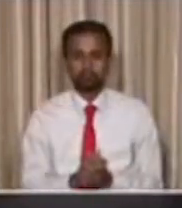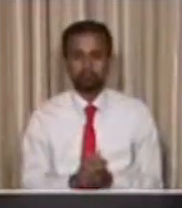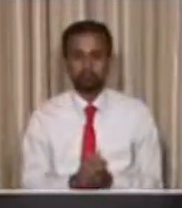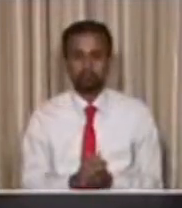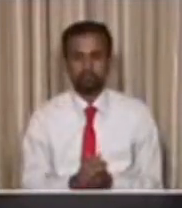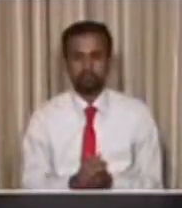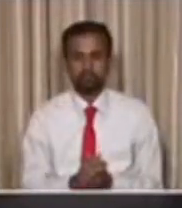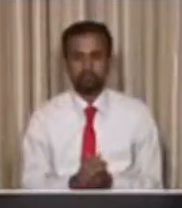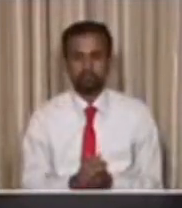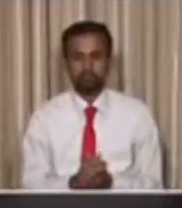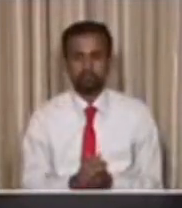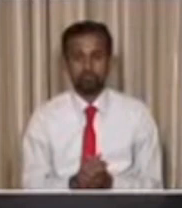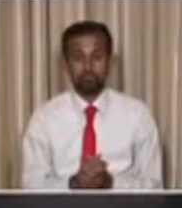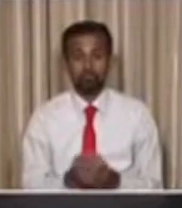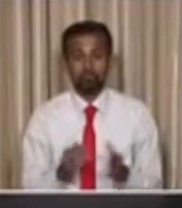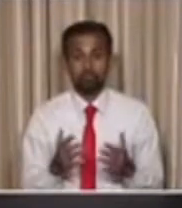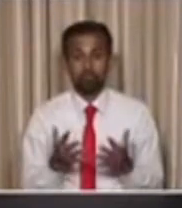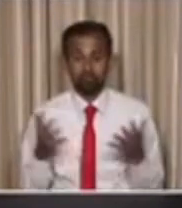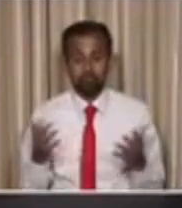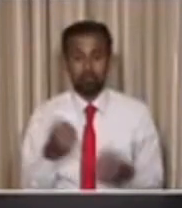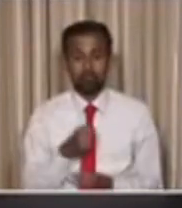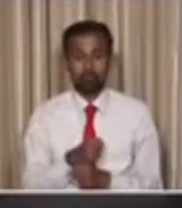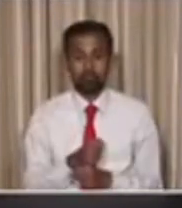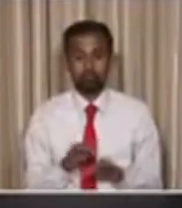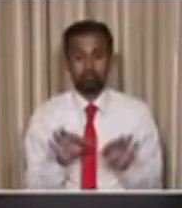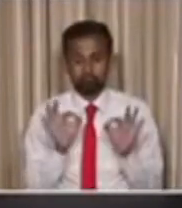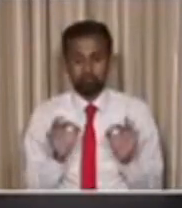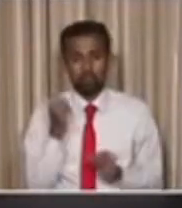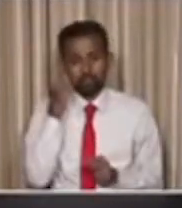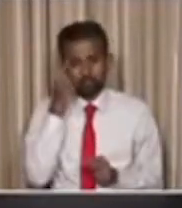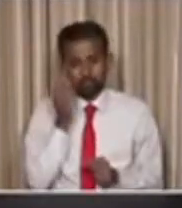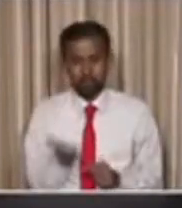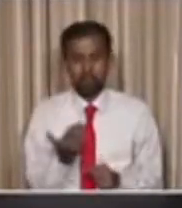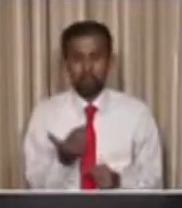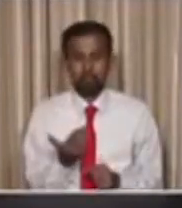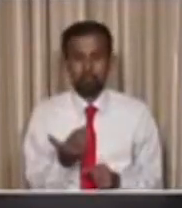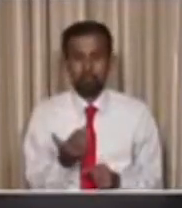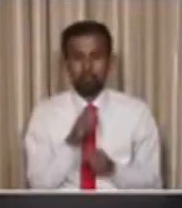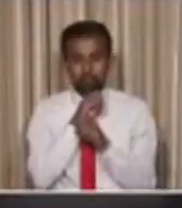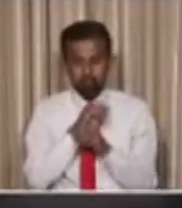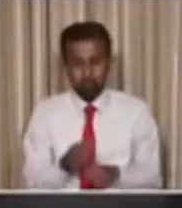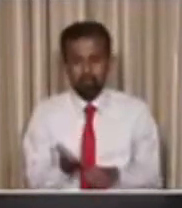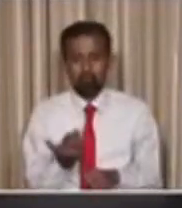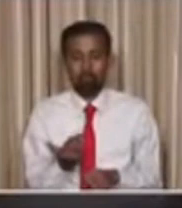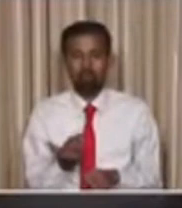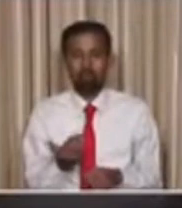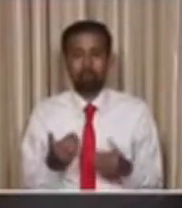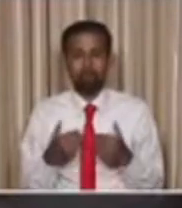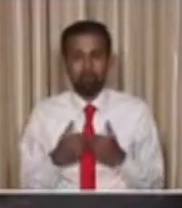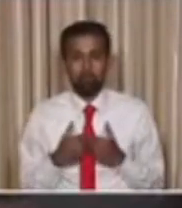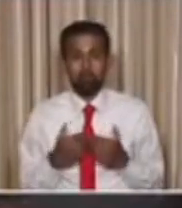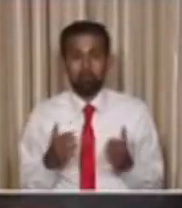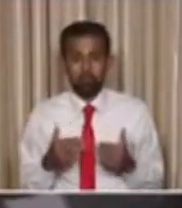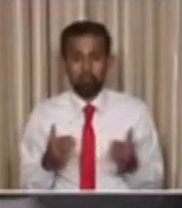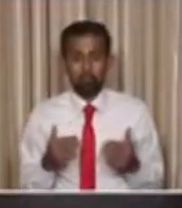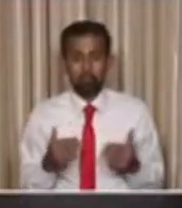කරලා මීට වැඩිය රාජ්‍යතාන්ත්‍රික වෙන්න, මීට වැඩිය සීලාචාර වෙන්න මේක අපිට